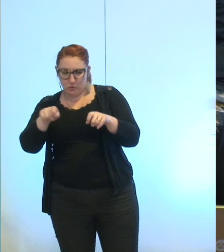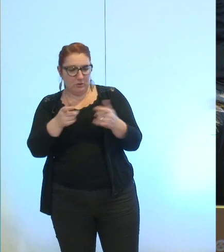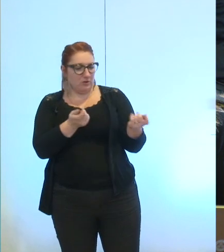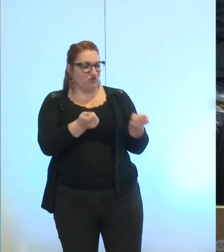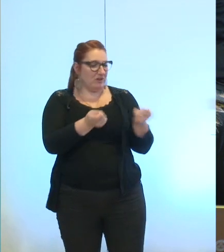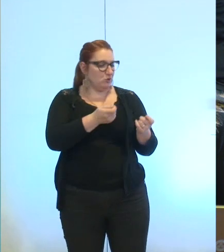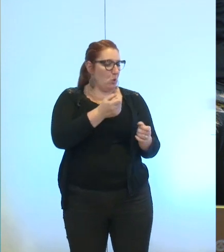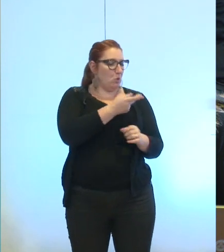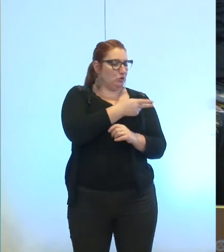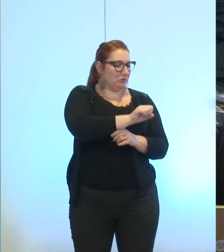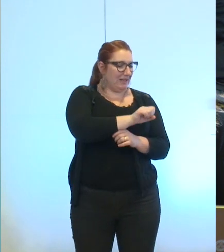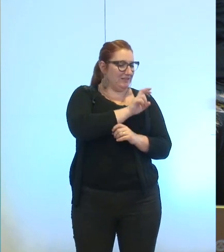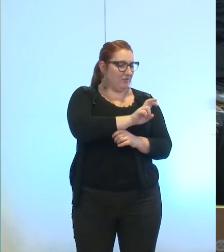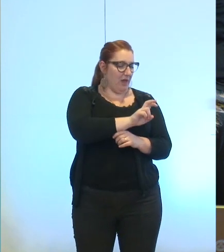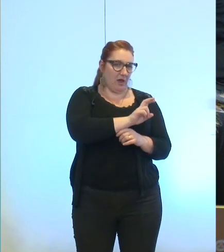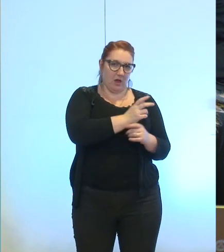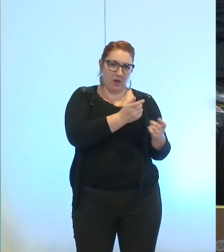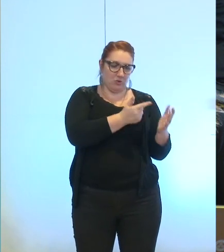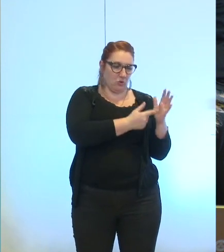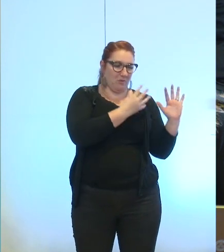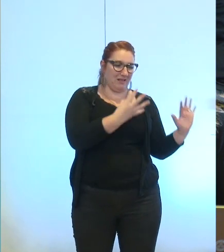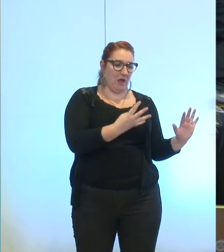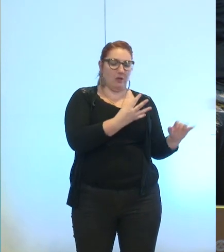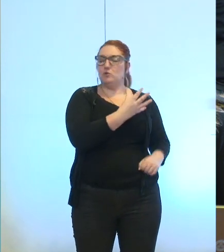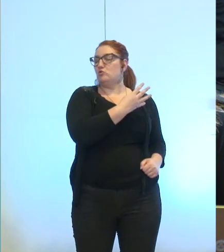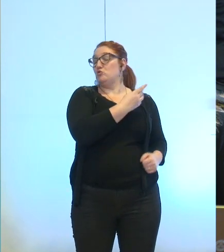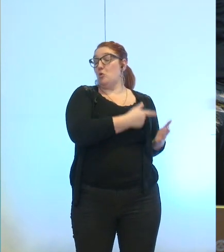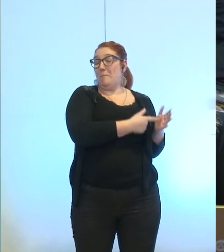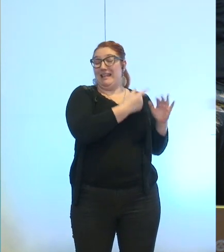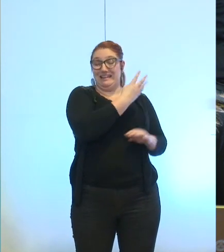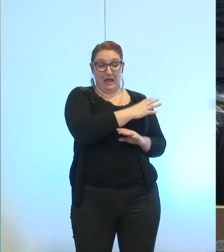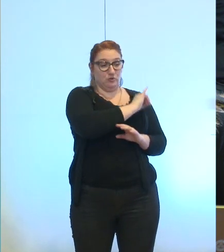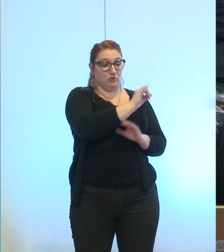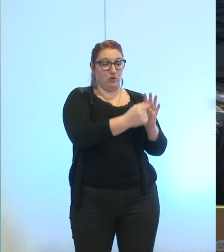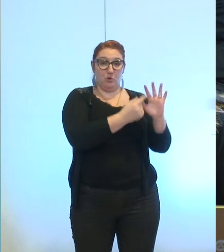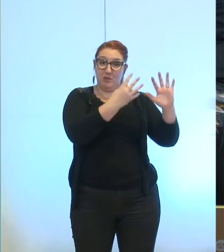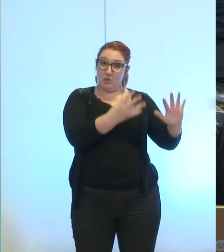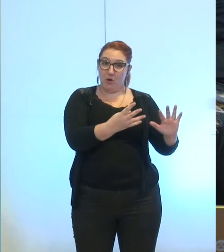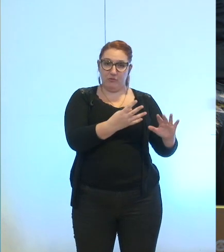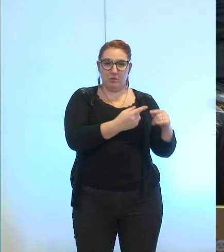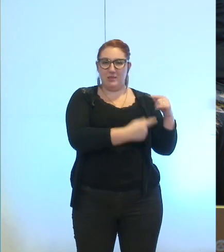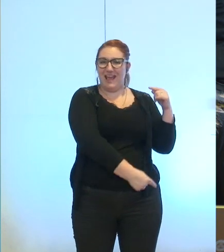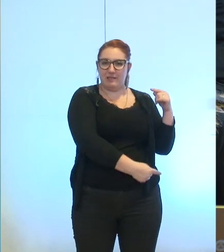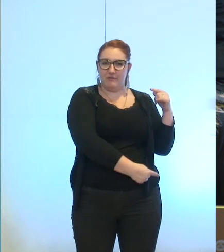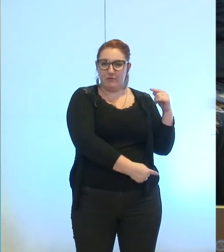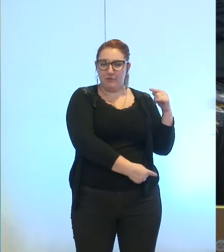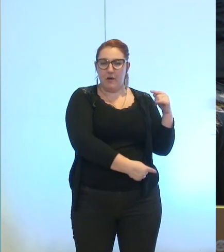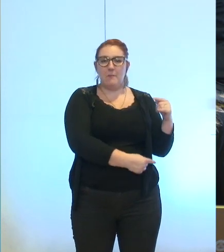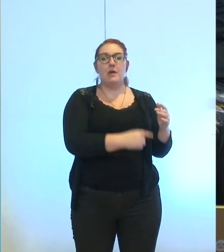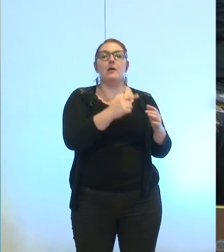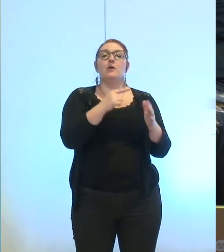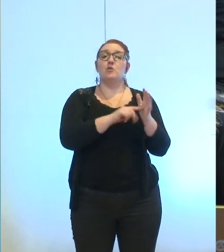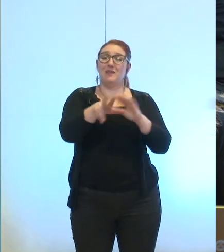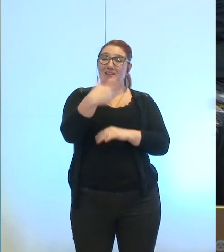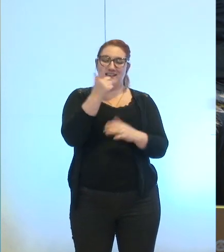gestion socialiste et vert de 2004 à 2009 puis positif jusqu'en 2013 après la fameuse hausse d'impôt de